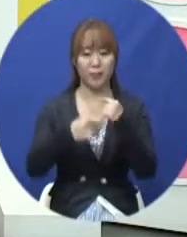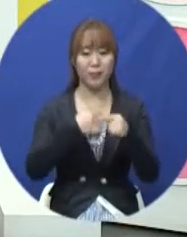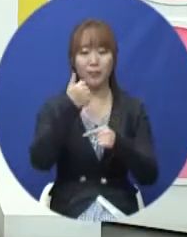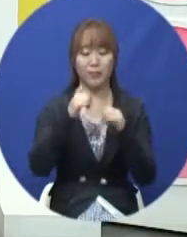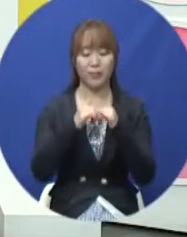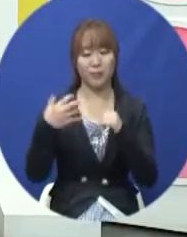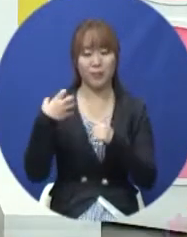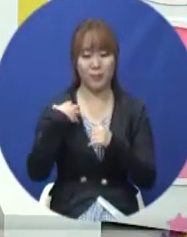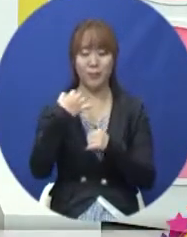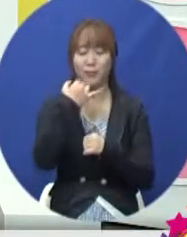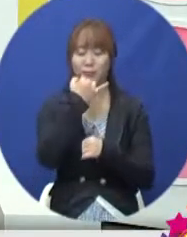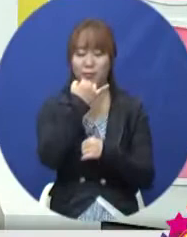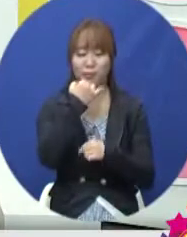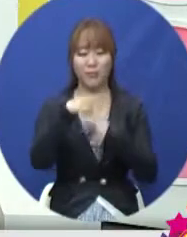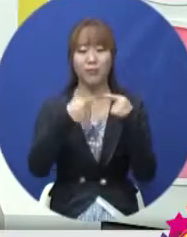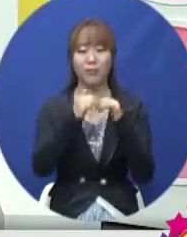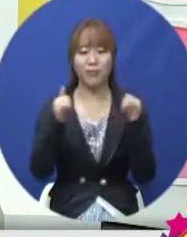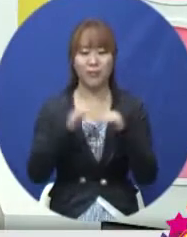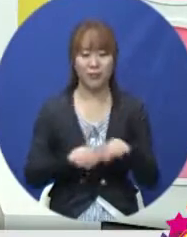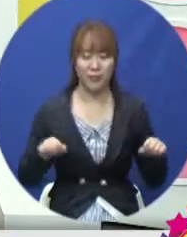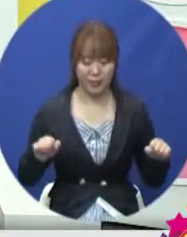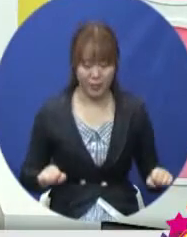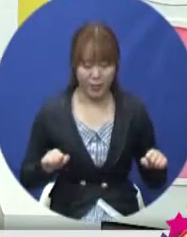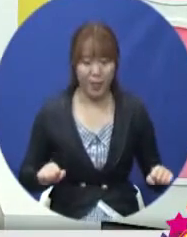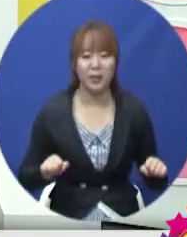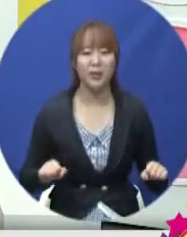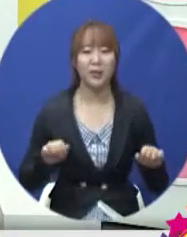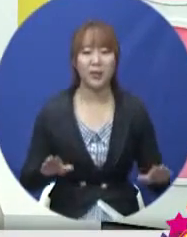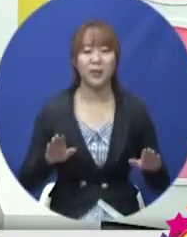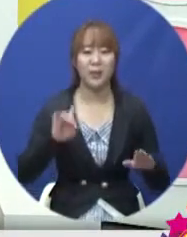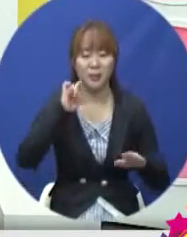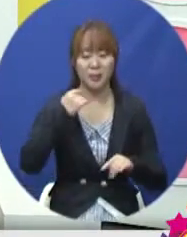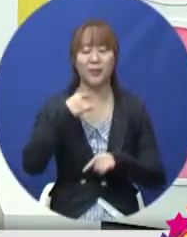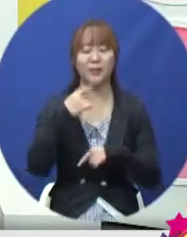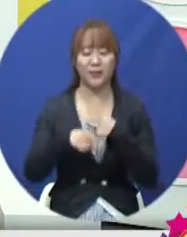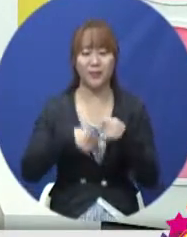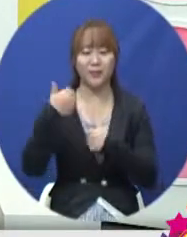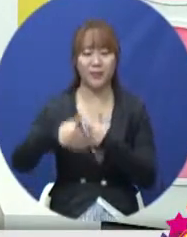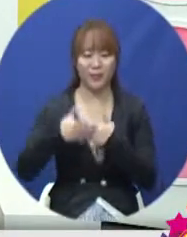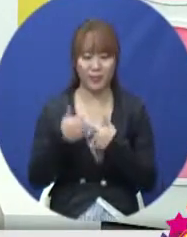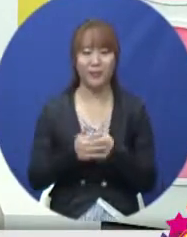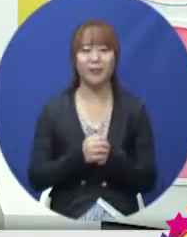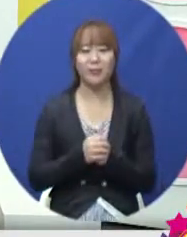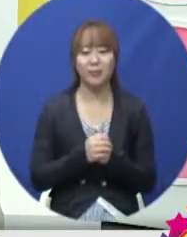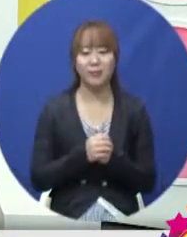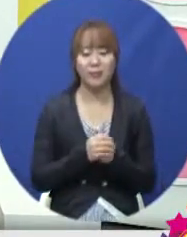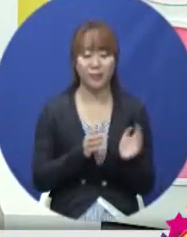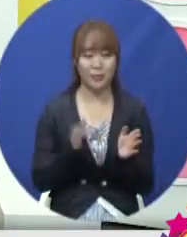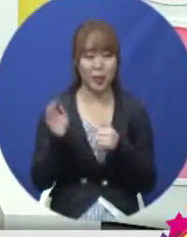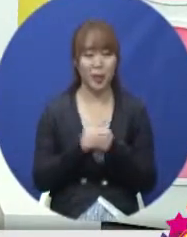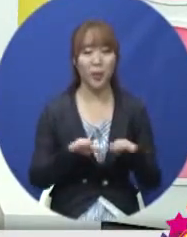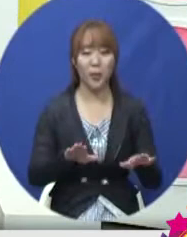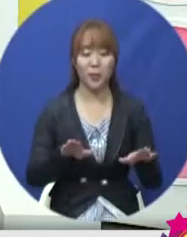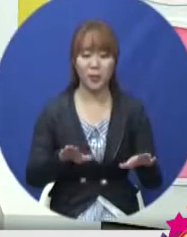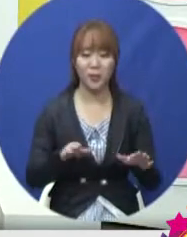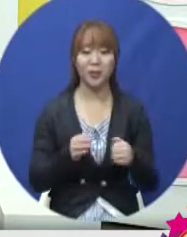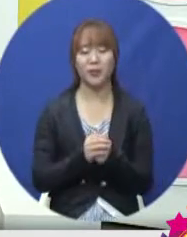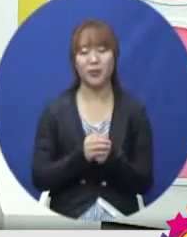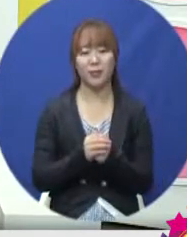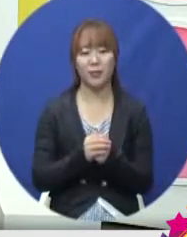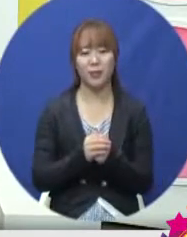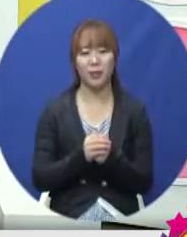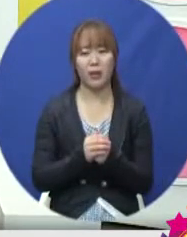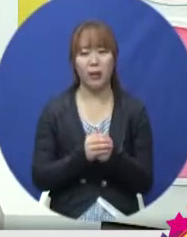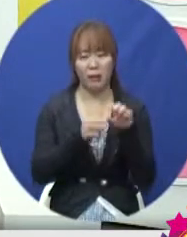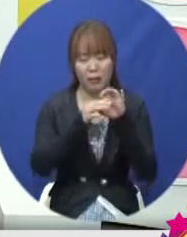해주실 황선희 수화 통역사님이십니다. 오늘도 아름답고 멋진 수화 부탁드립니다. 네. 아, 오늘 뭐 네.